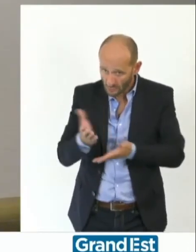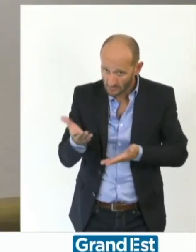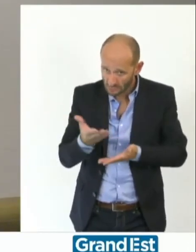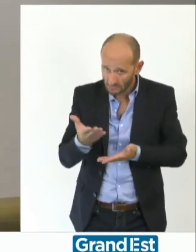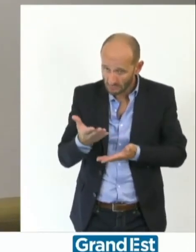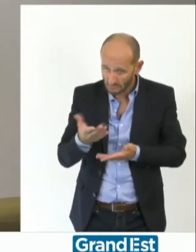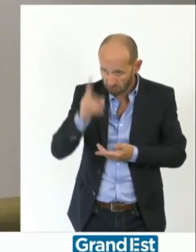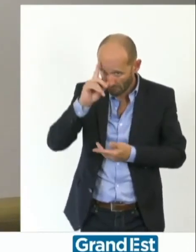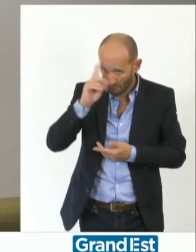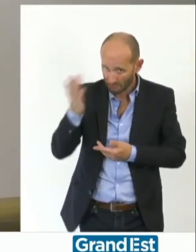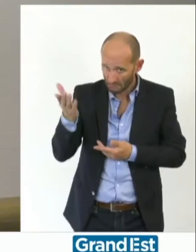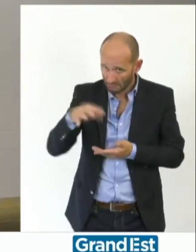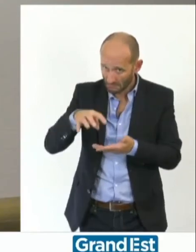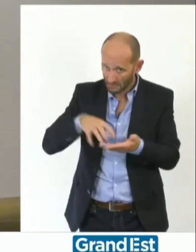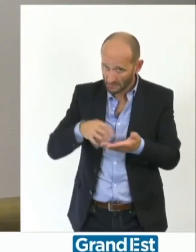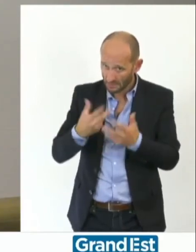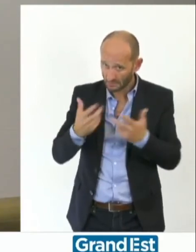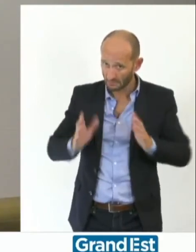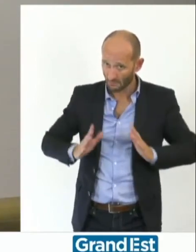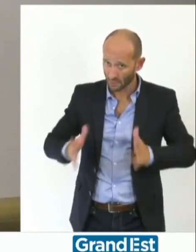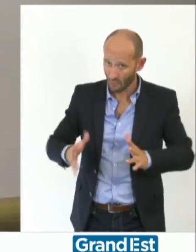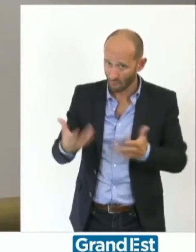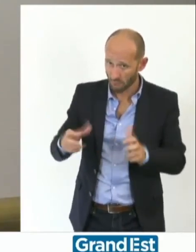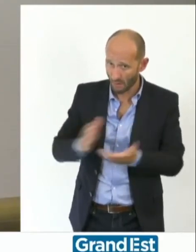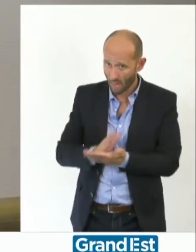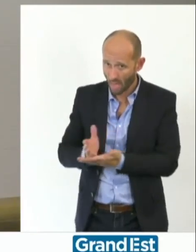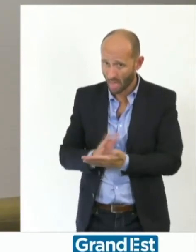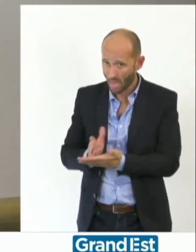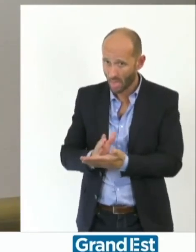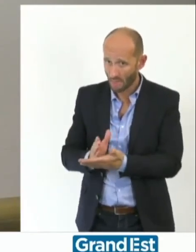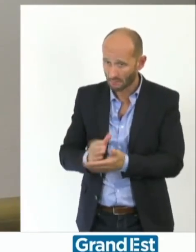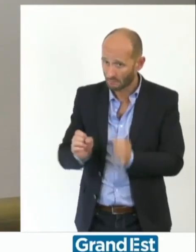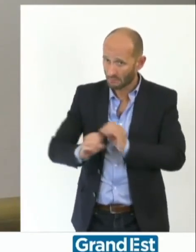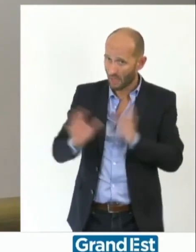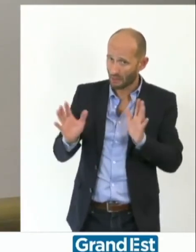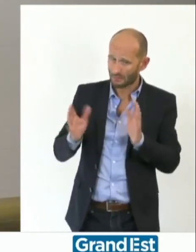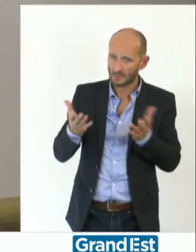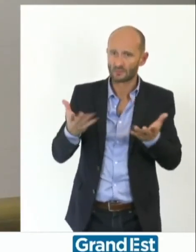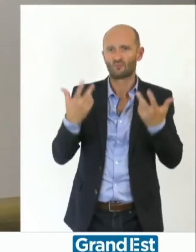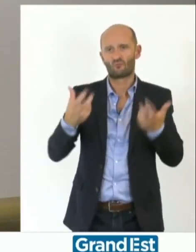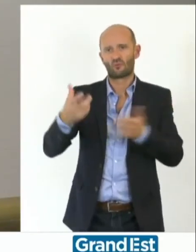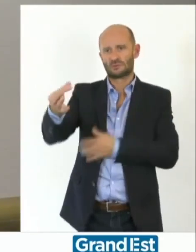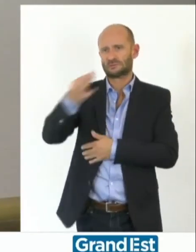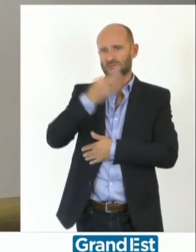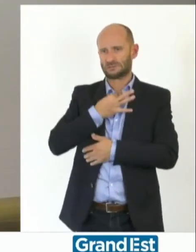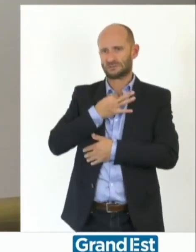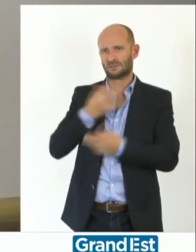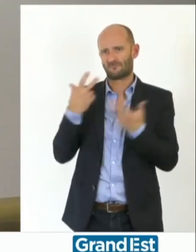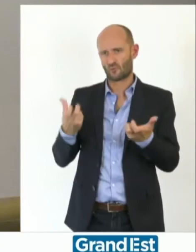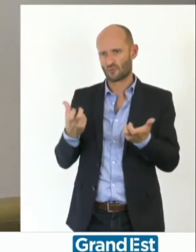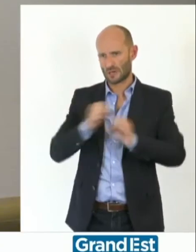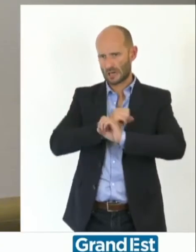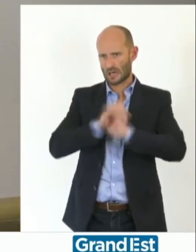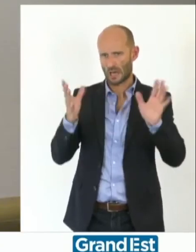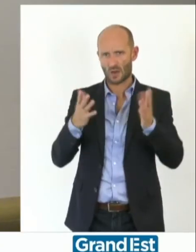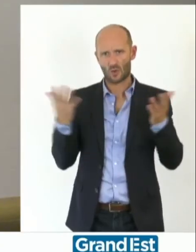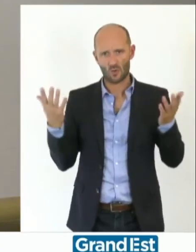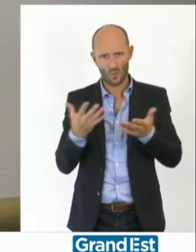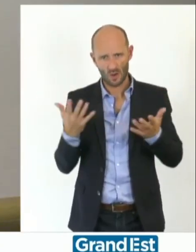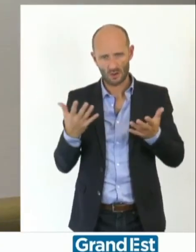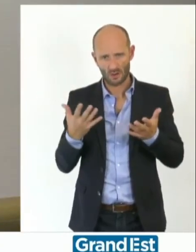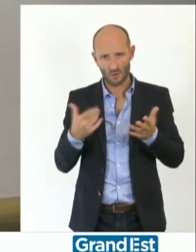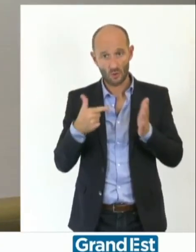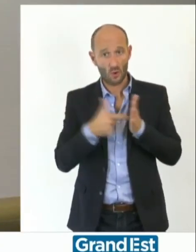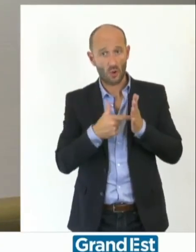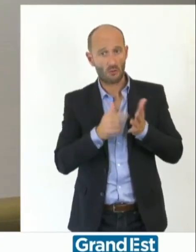volontairement ne pas vous engager alors ce que nous souhaitons c'est que vous nous donniez vos véritables intentions quant à l'évolution